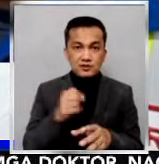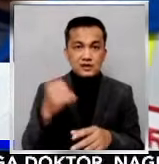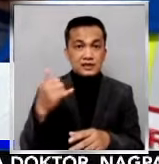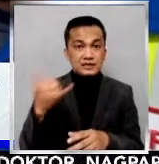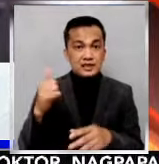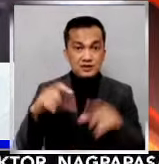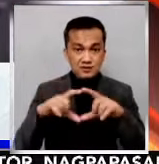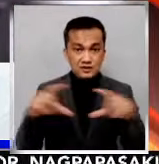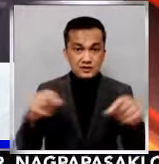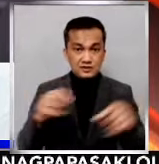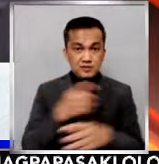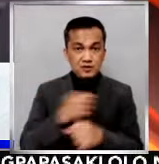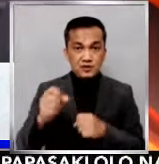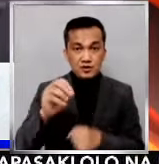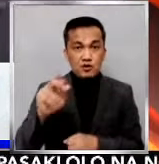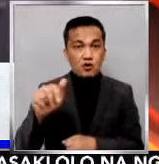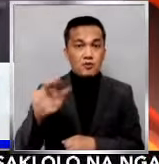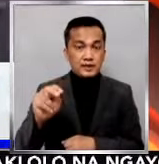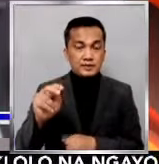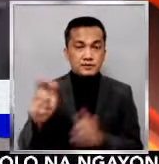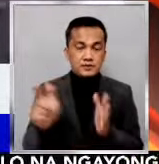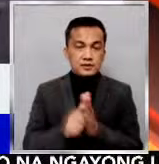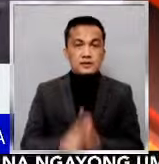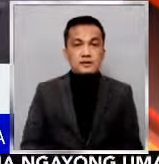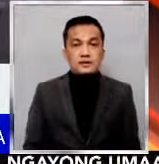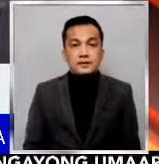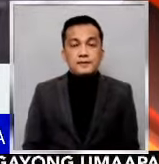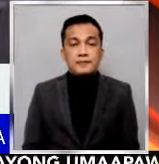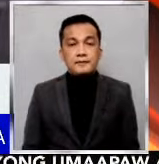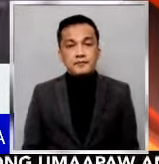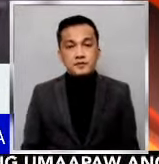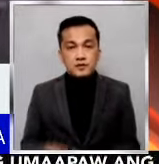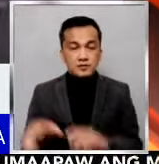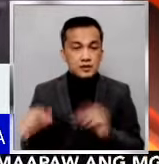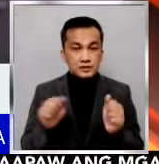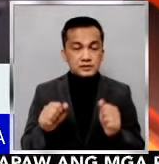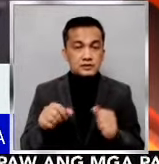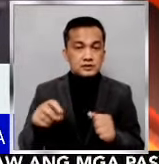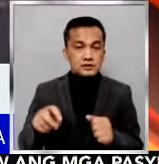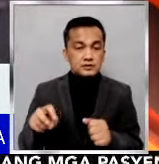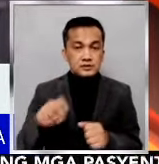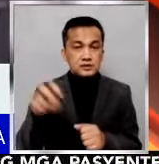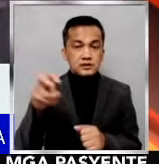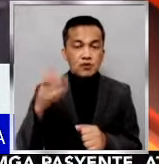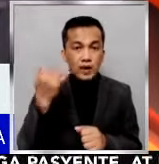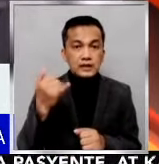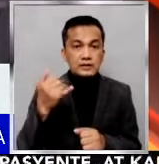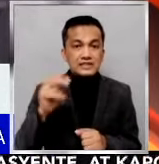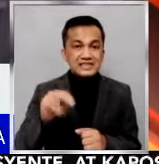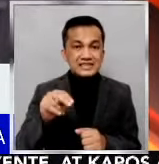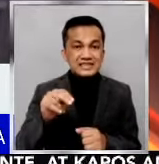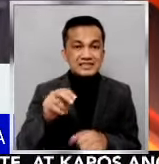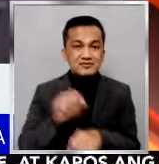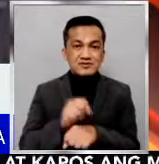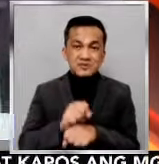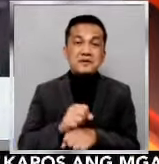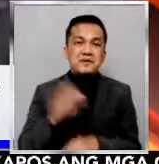ang ban. Kaya umaalis ang mga OFW para sa pera, para kumita ng pera. And then